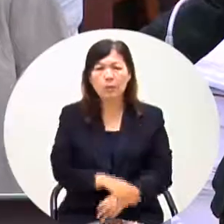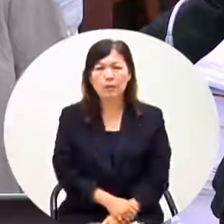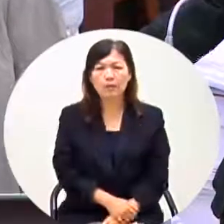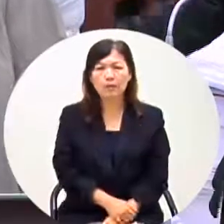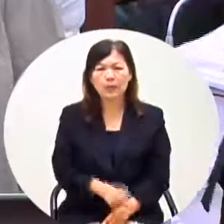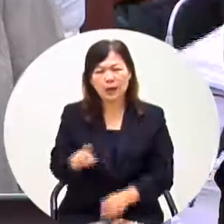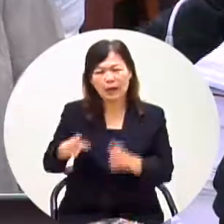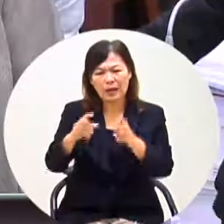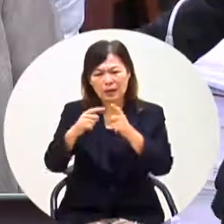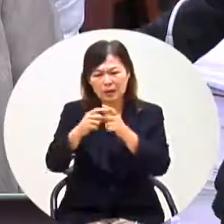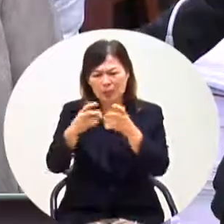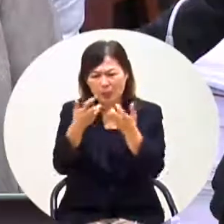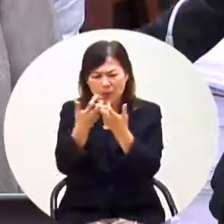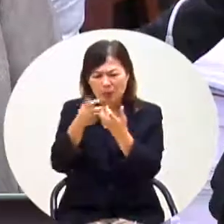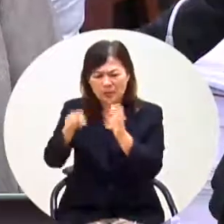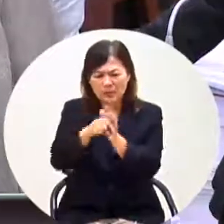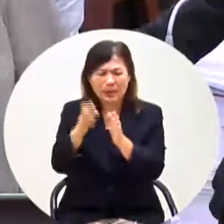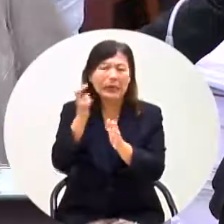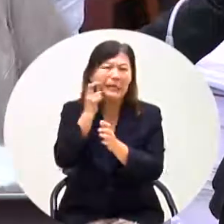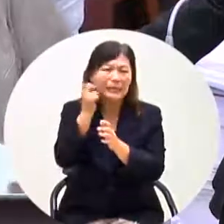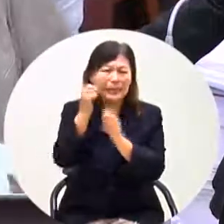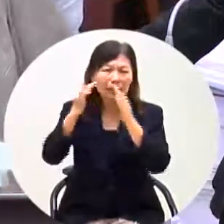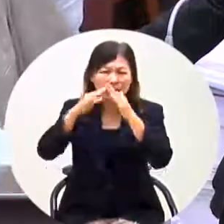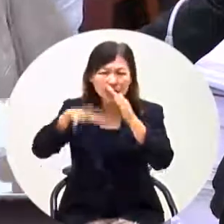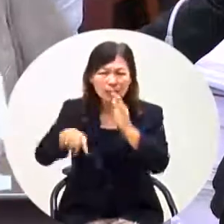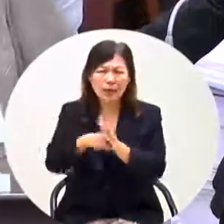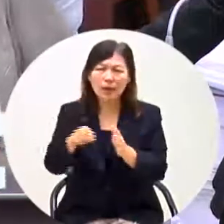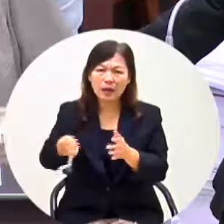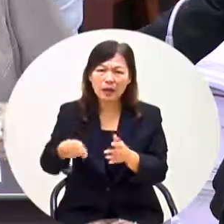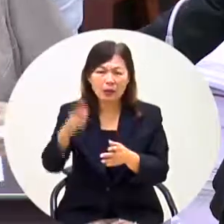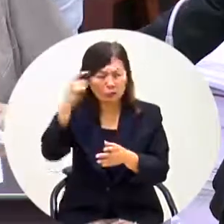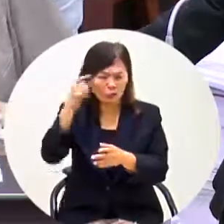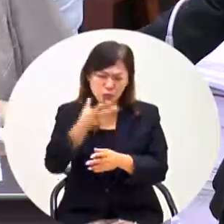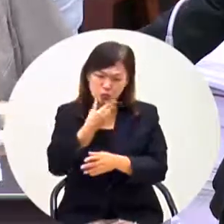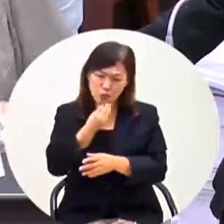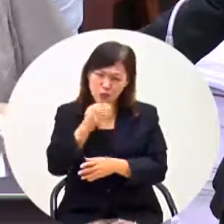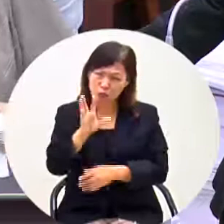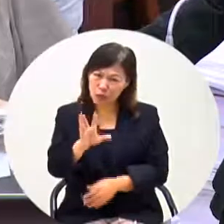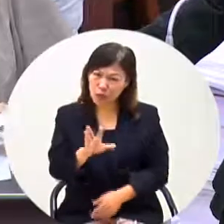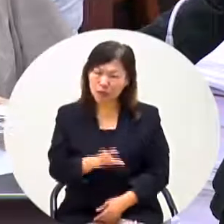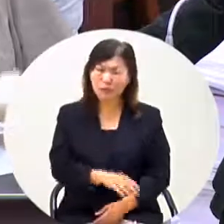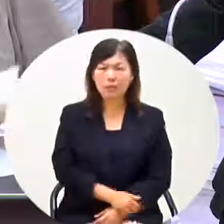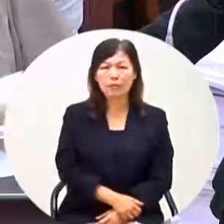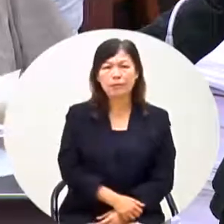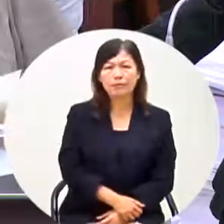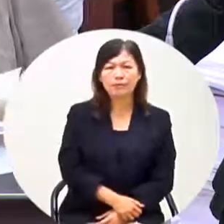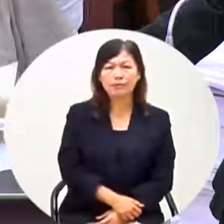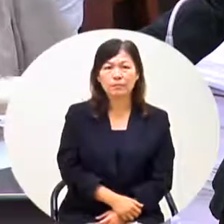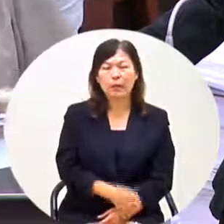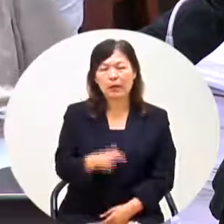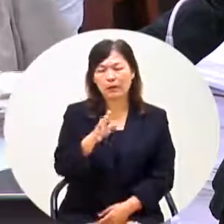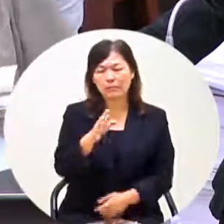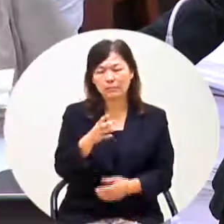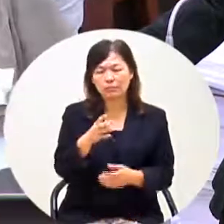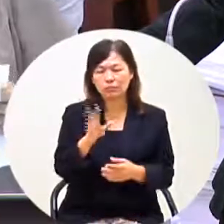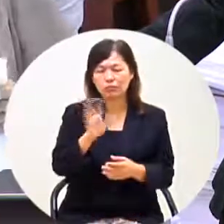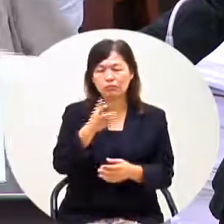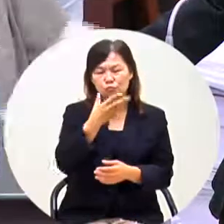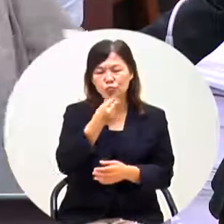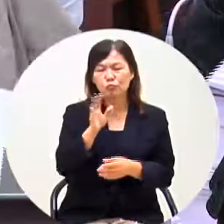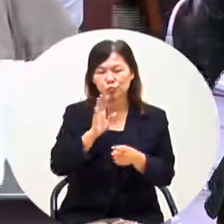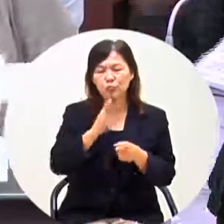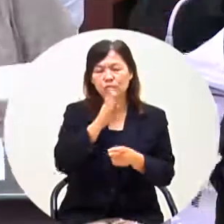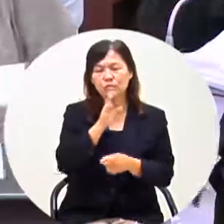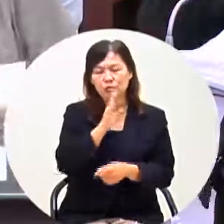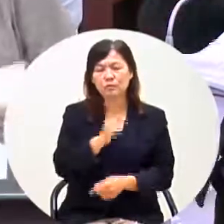面，这些人会很舒服吗？ 当然是不舒服了哈。 对呀、啊。 啊，这个我也可以理